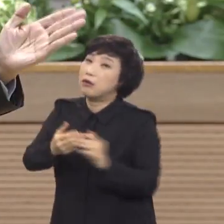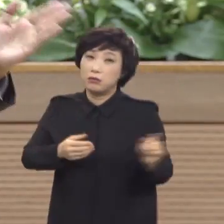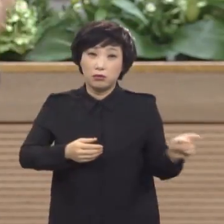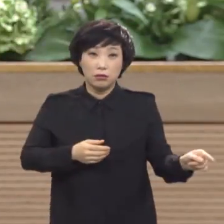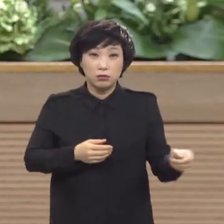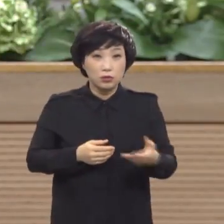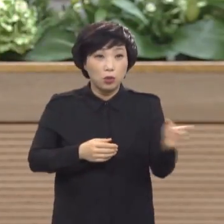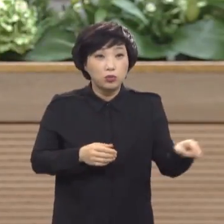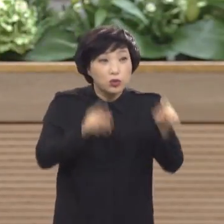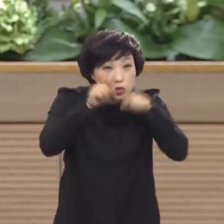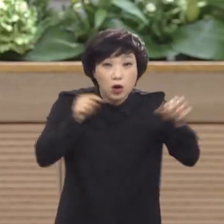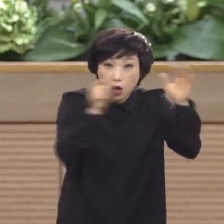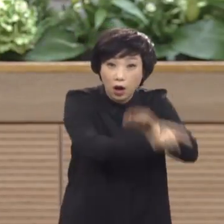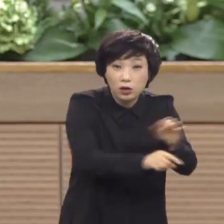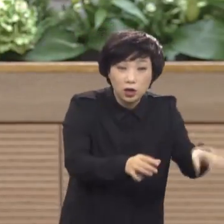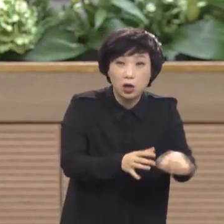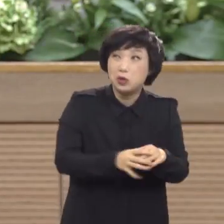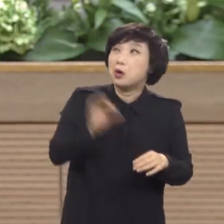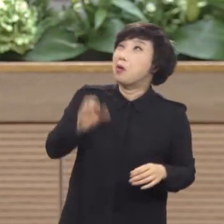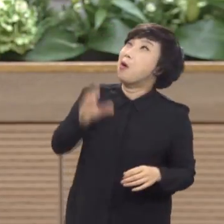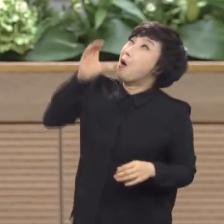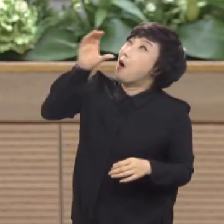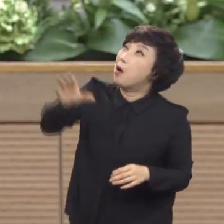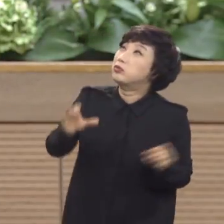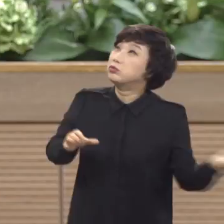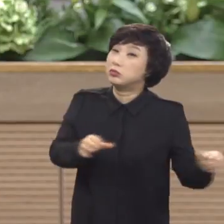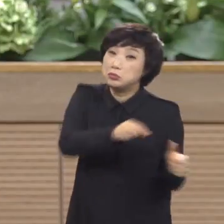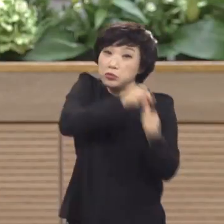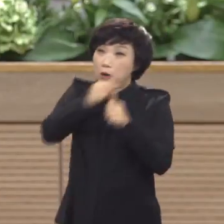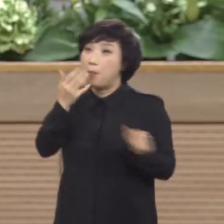지옥에 가서도 돈으로 뺏으면 되는 줄 알아.